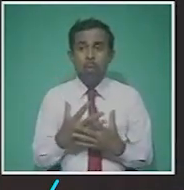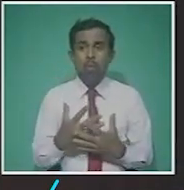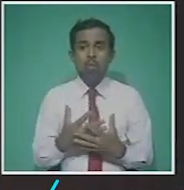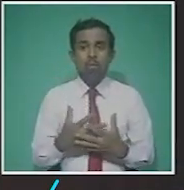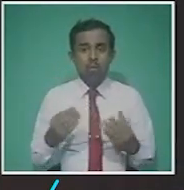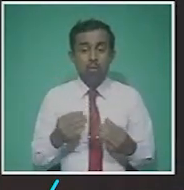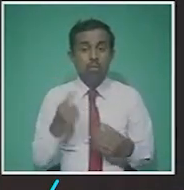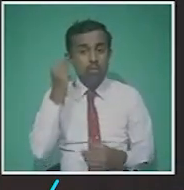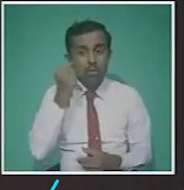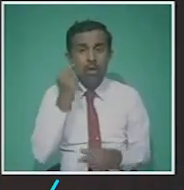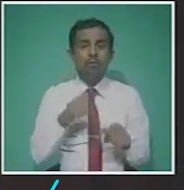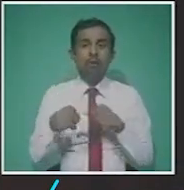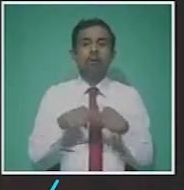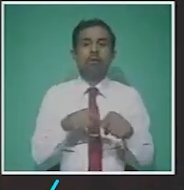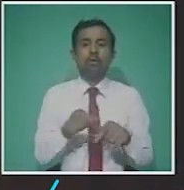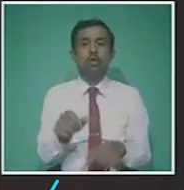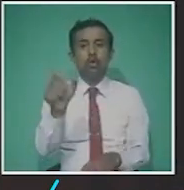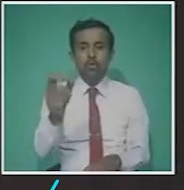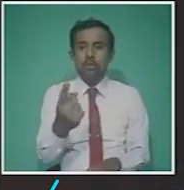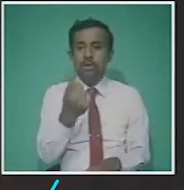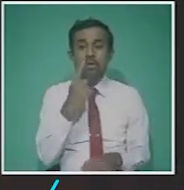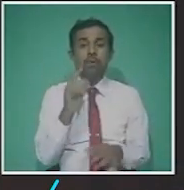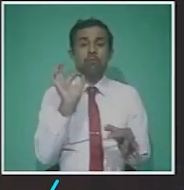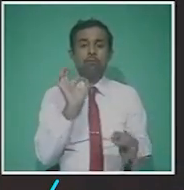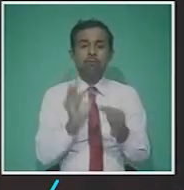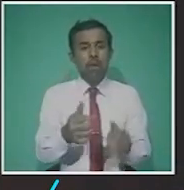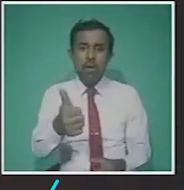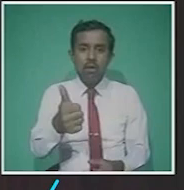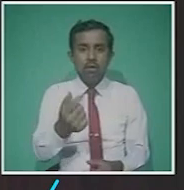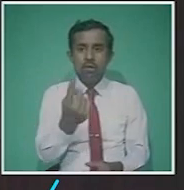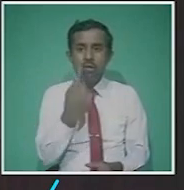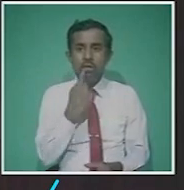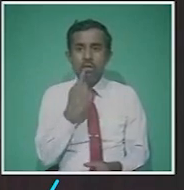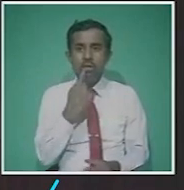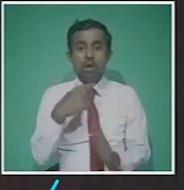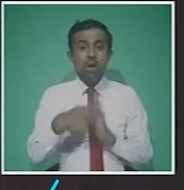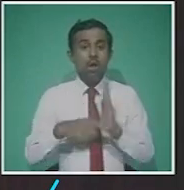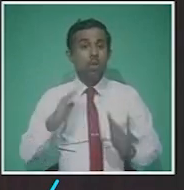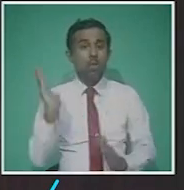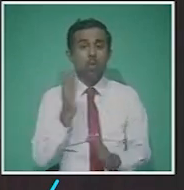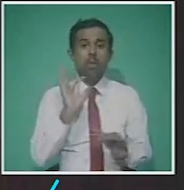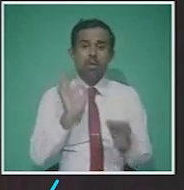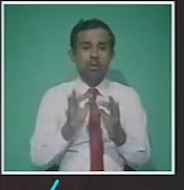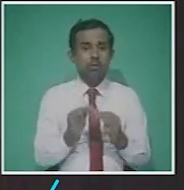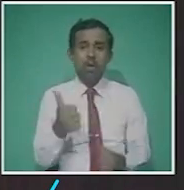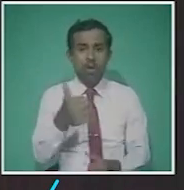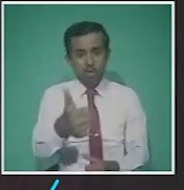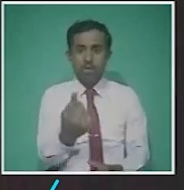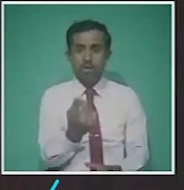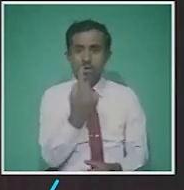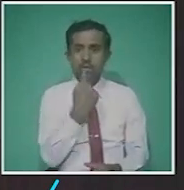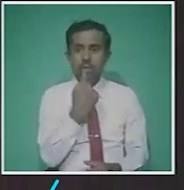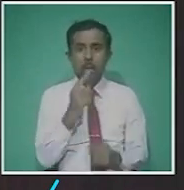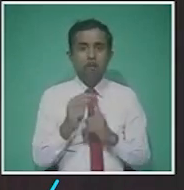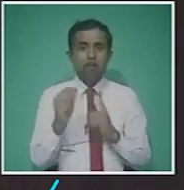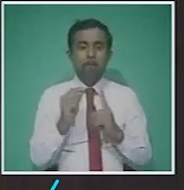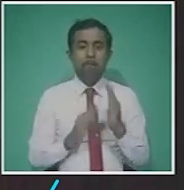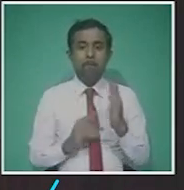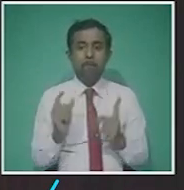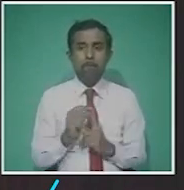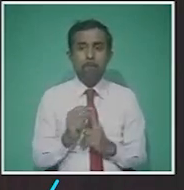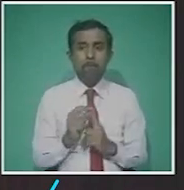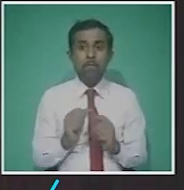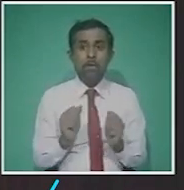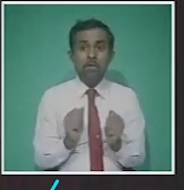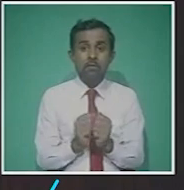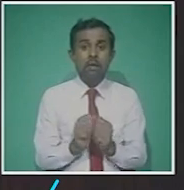thamai siddha wenne. Etokota obatuma kiwa gini tibba ekak hari kiyala. Rata purama gini tibba ekak hari kiyala kiwa. Parliamentu mantriwarunge kriya